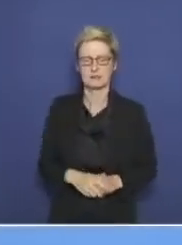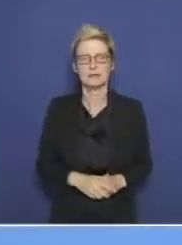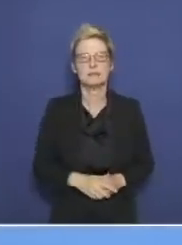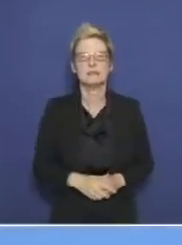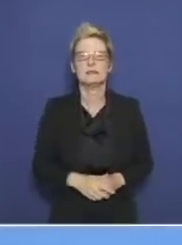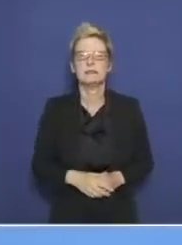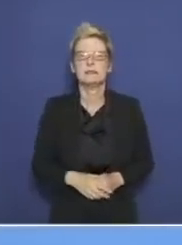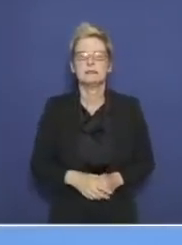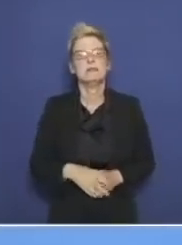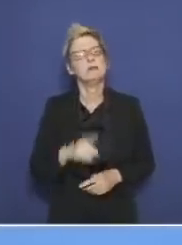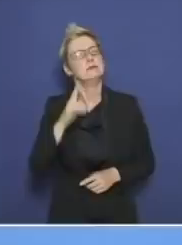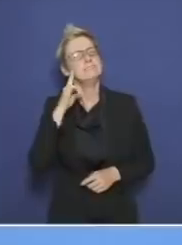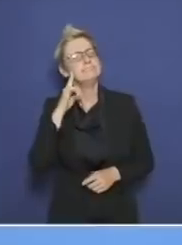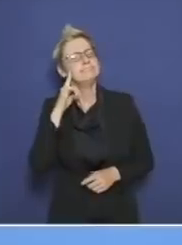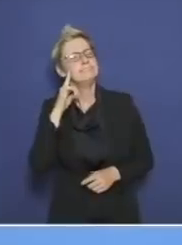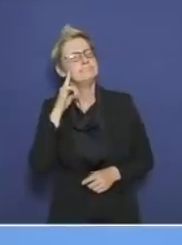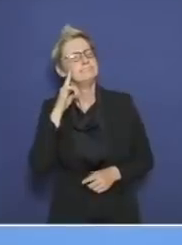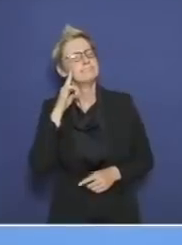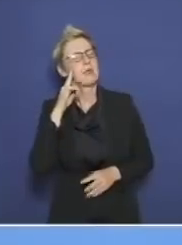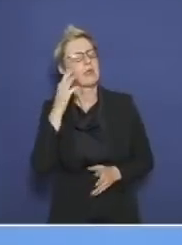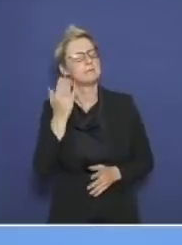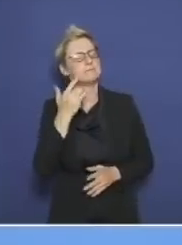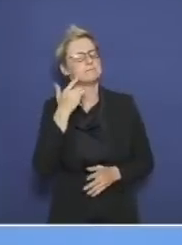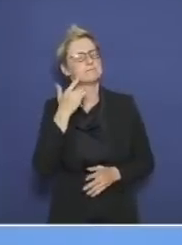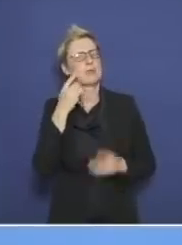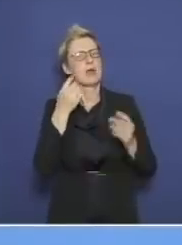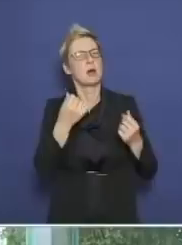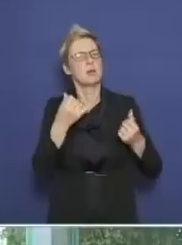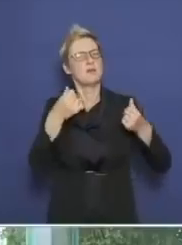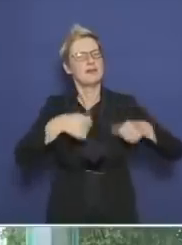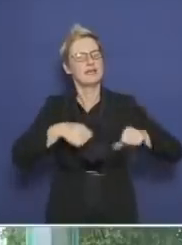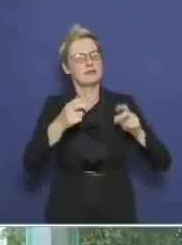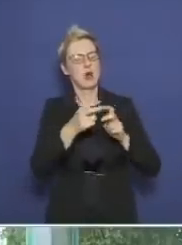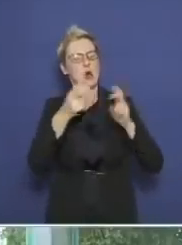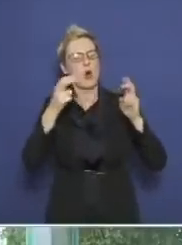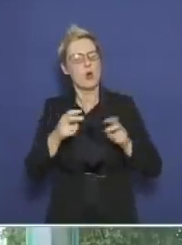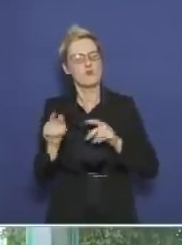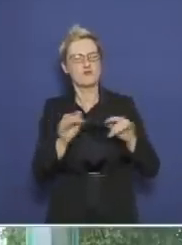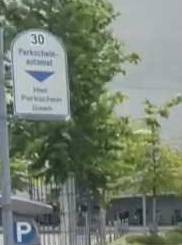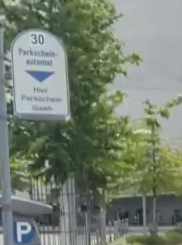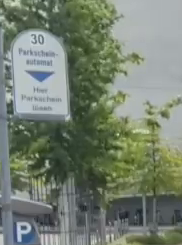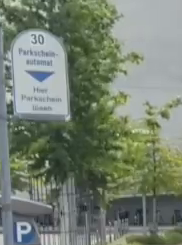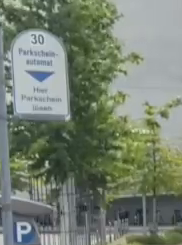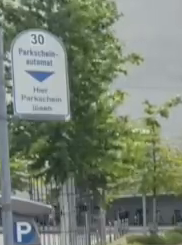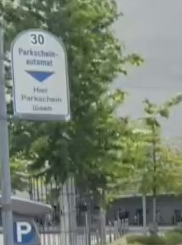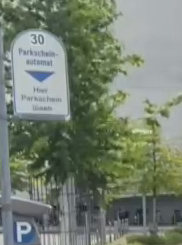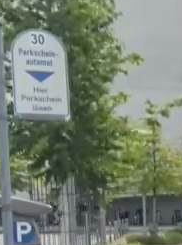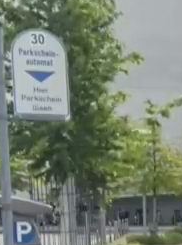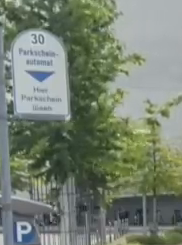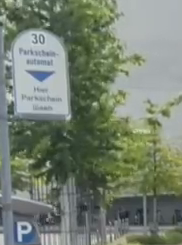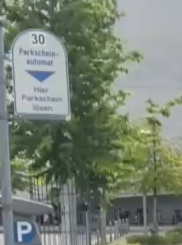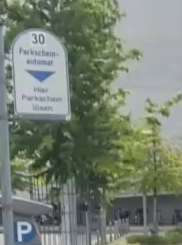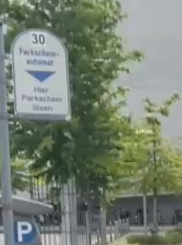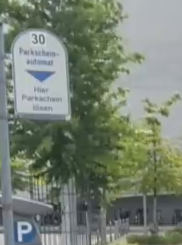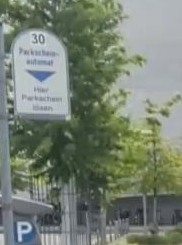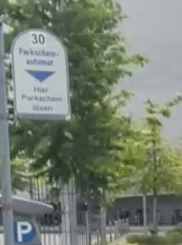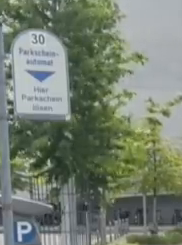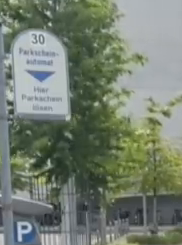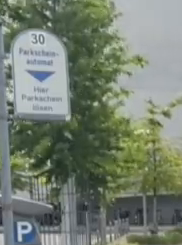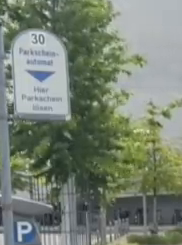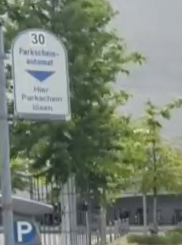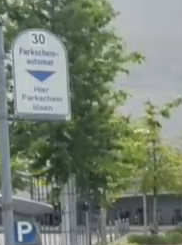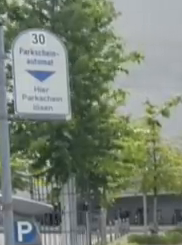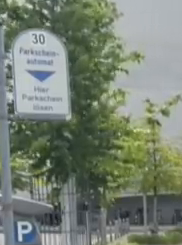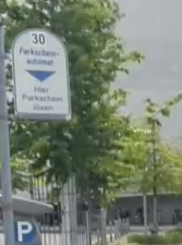von der Aufhebung der Pflicht zum Homeoffice ab 1. Juli? Ja, und dann ging es weiter. Wie es